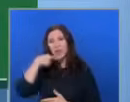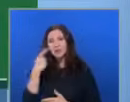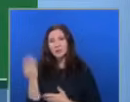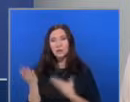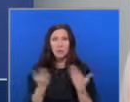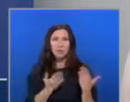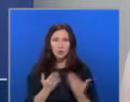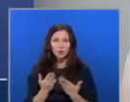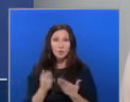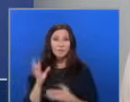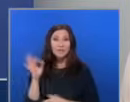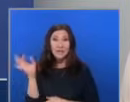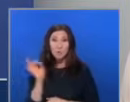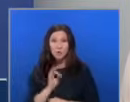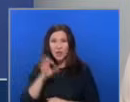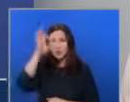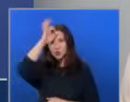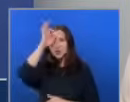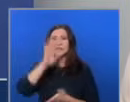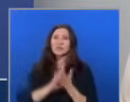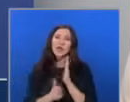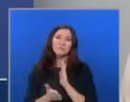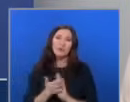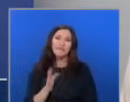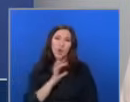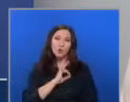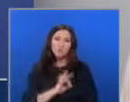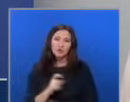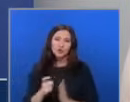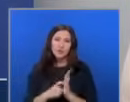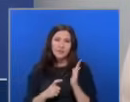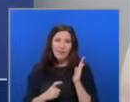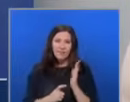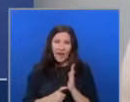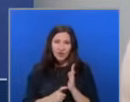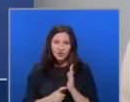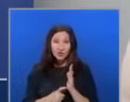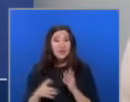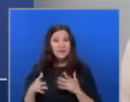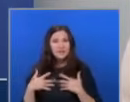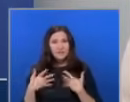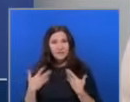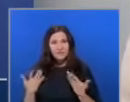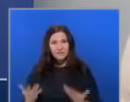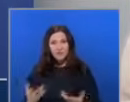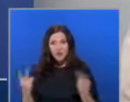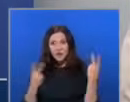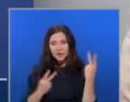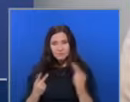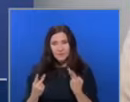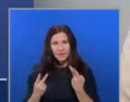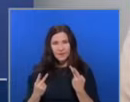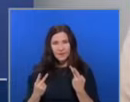и литература, 50% от учениците се справили с успешно с задачи, изискващи